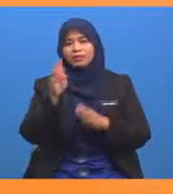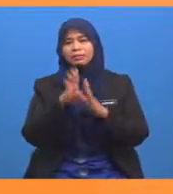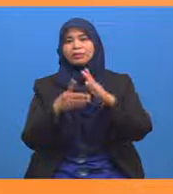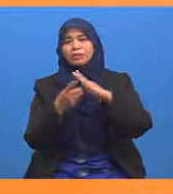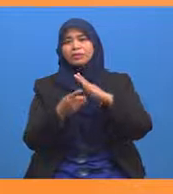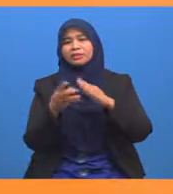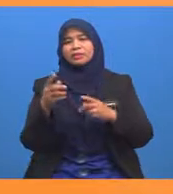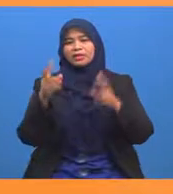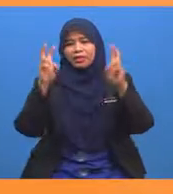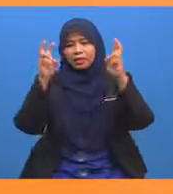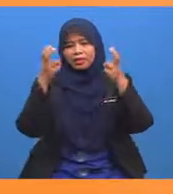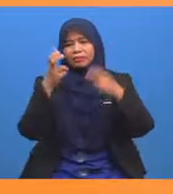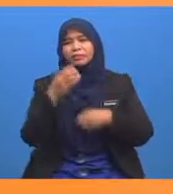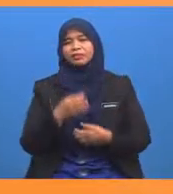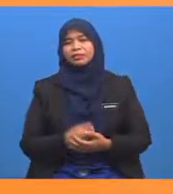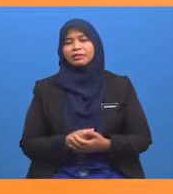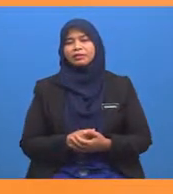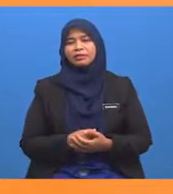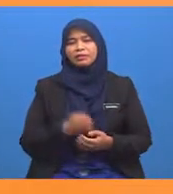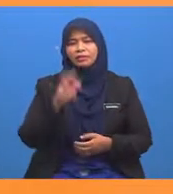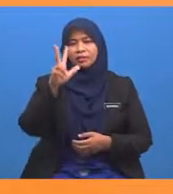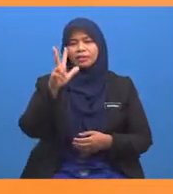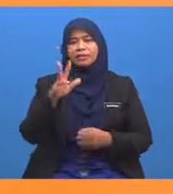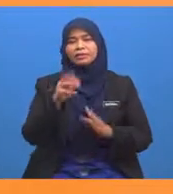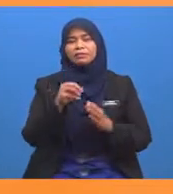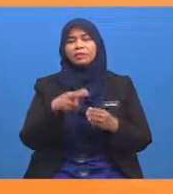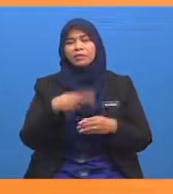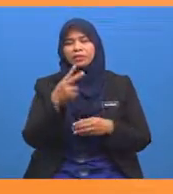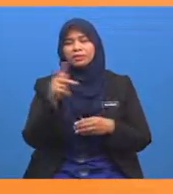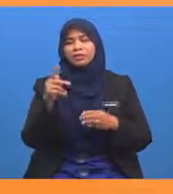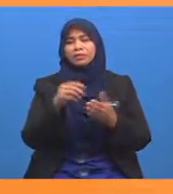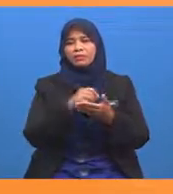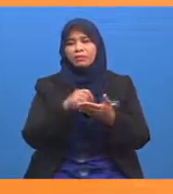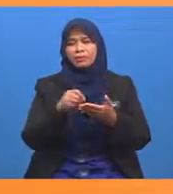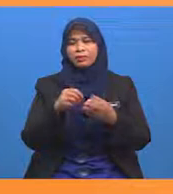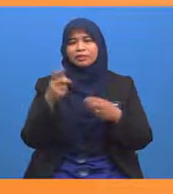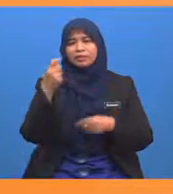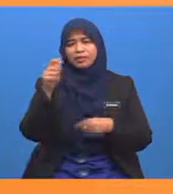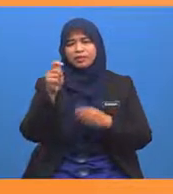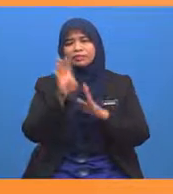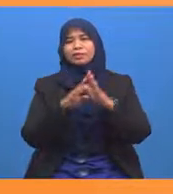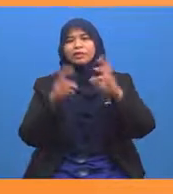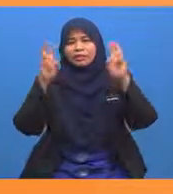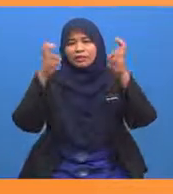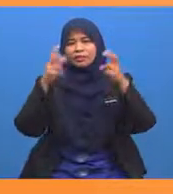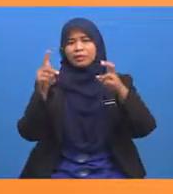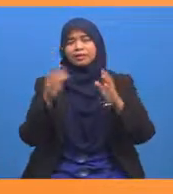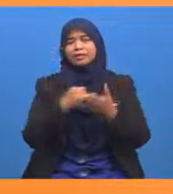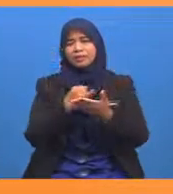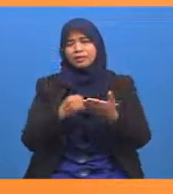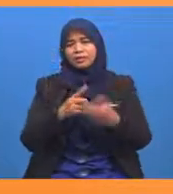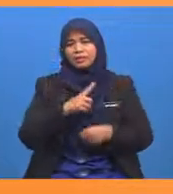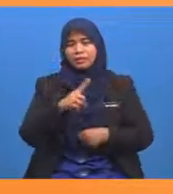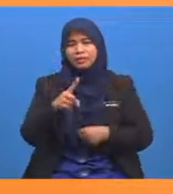tema. Dan ketiga, menghasilkan penulisan teks bertemakan kesenian